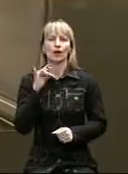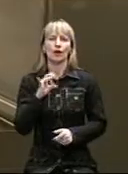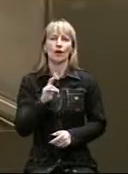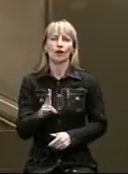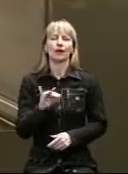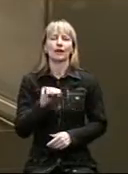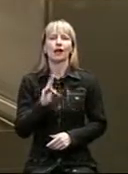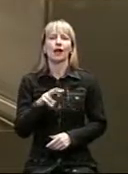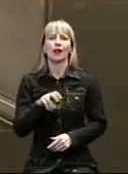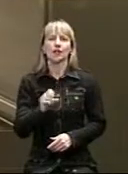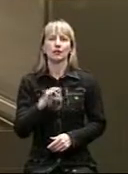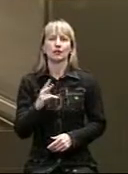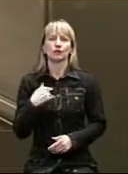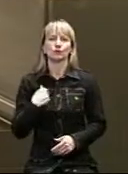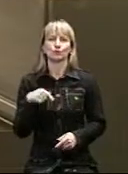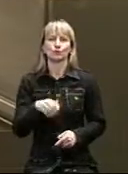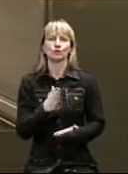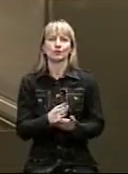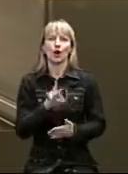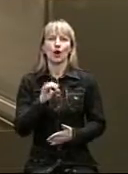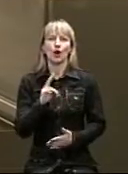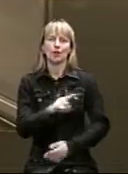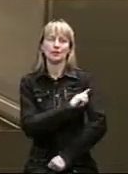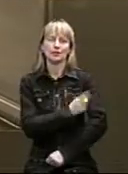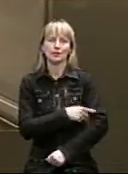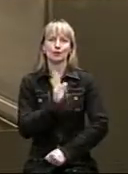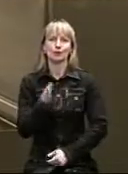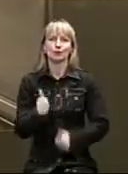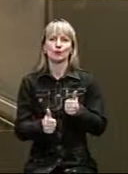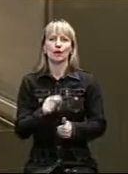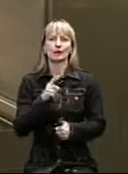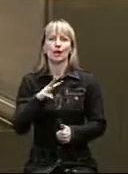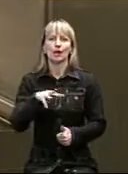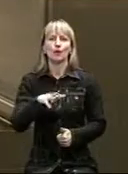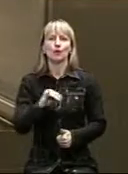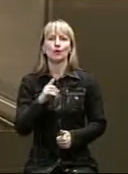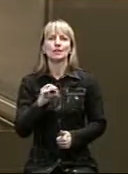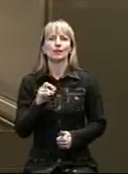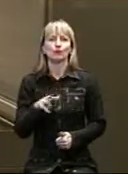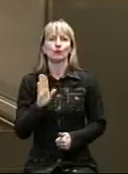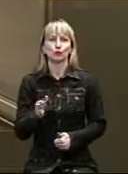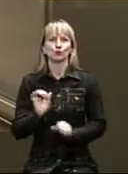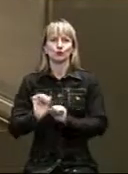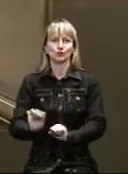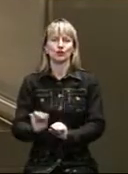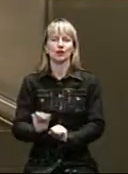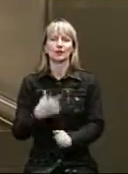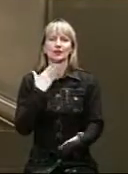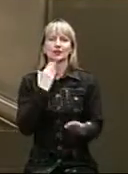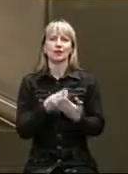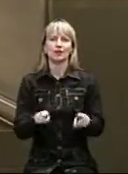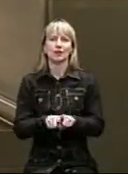Тут я являюсь такою рок-силою, я буду змагатися з мюзиклом, я буду відстоювати своє